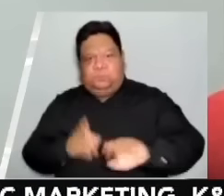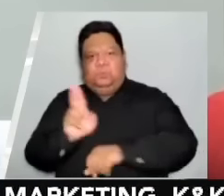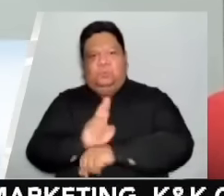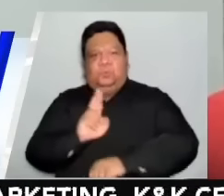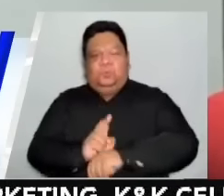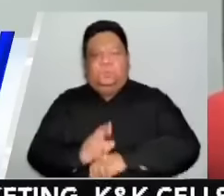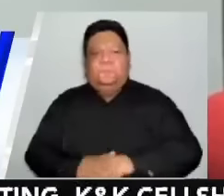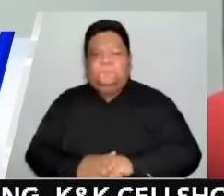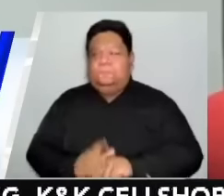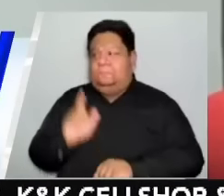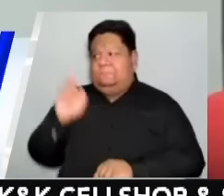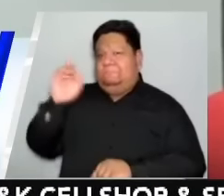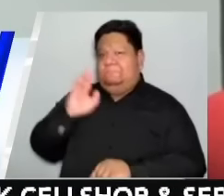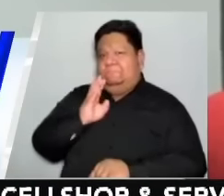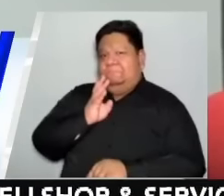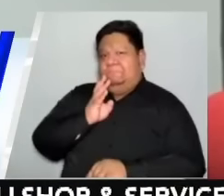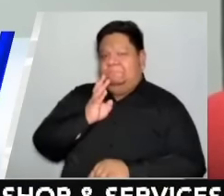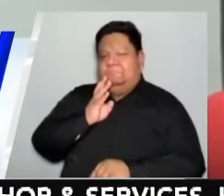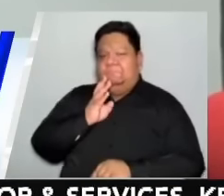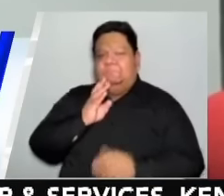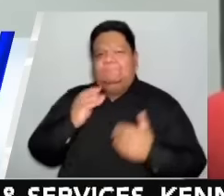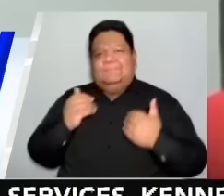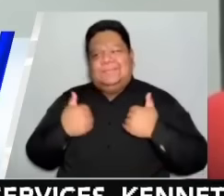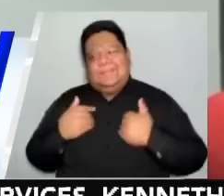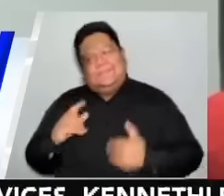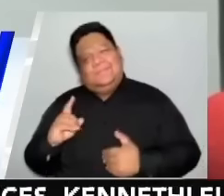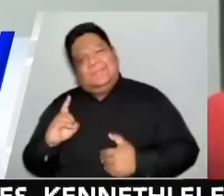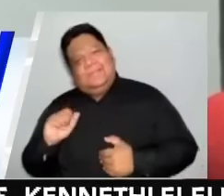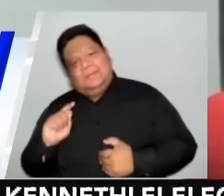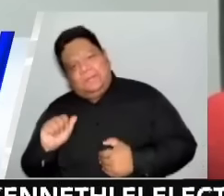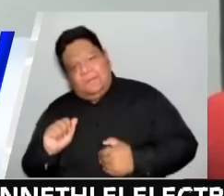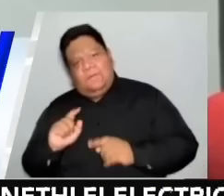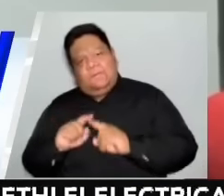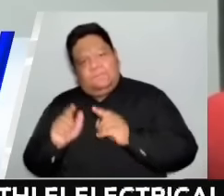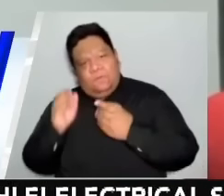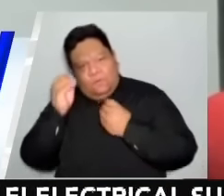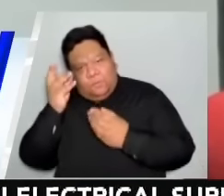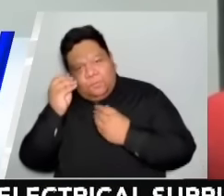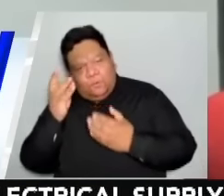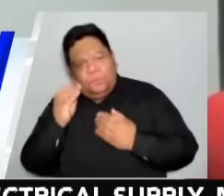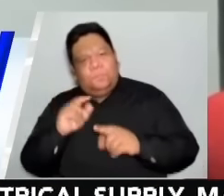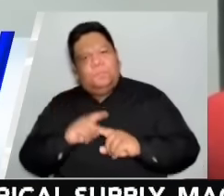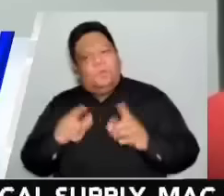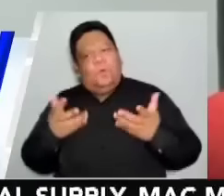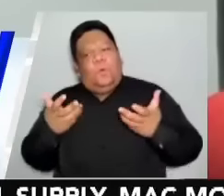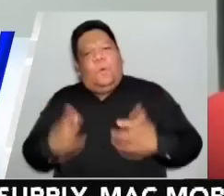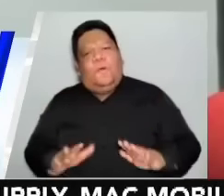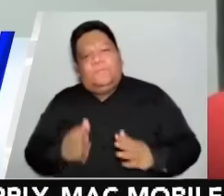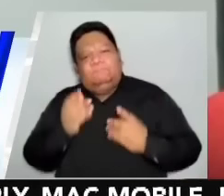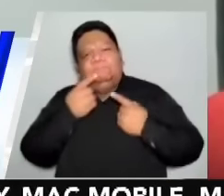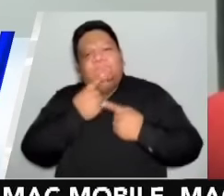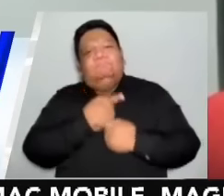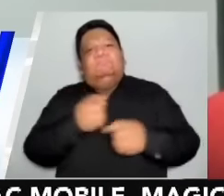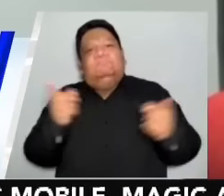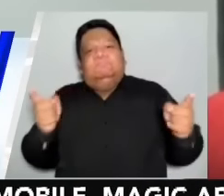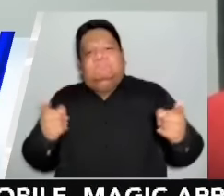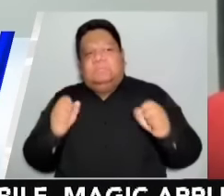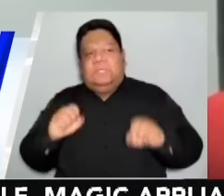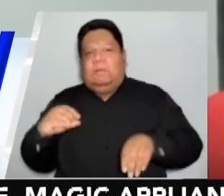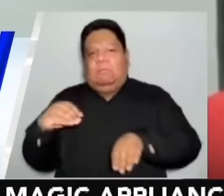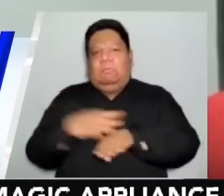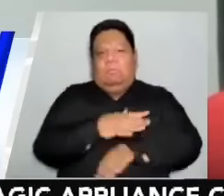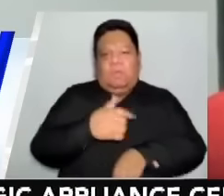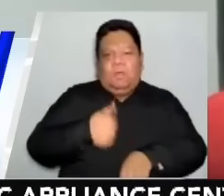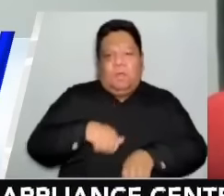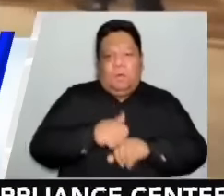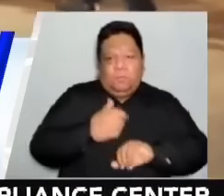operational data operational information that could geop Paradise conduct in serving